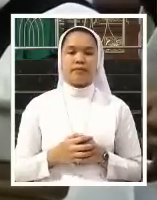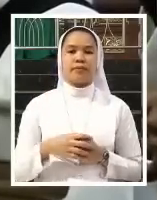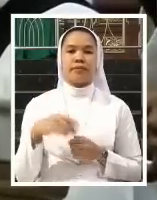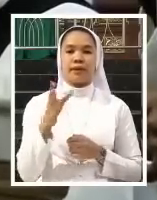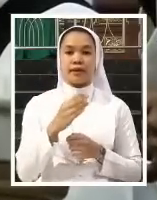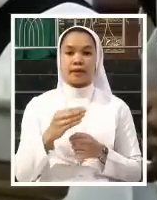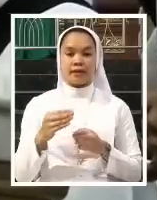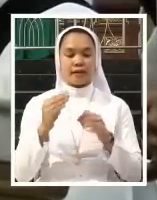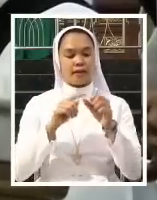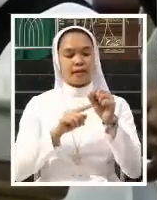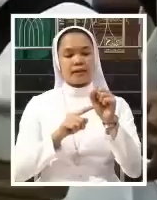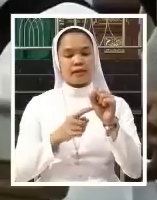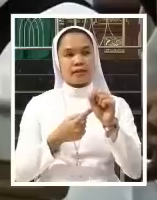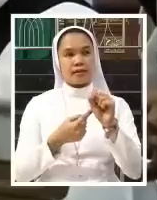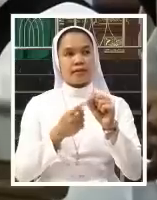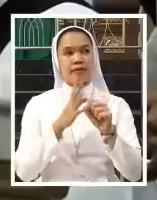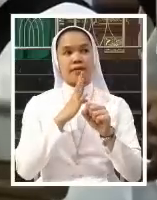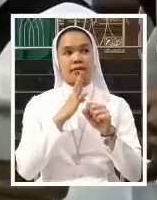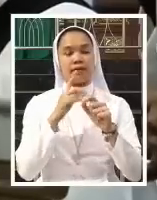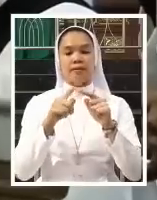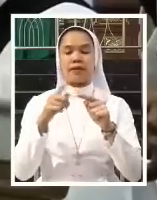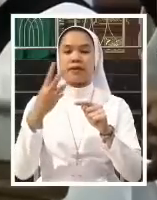Nagpun siya pagdaram sa senda,